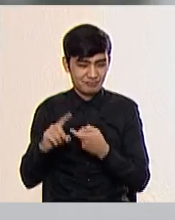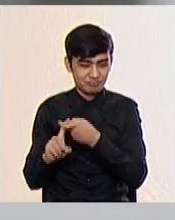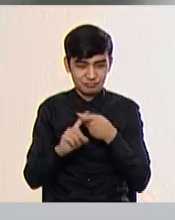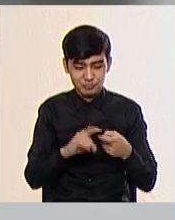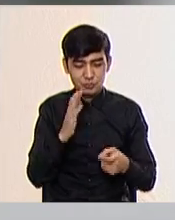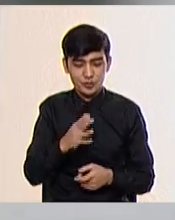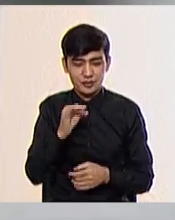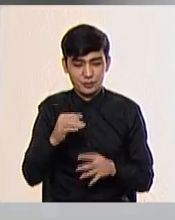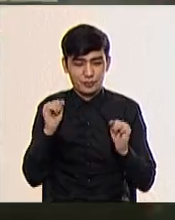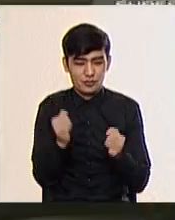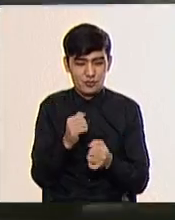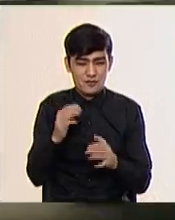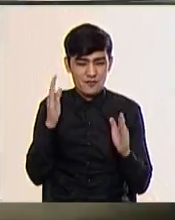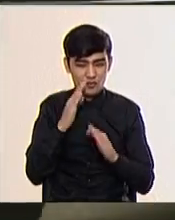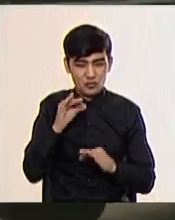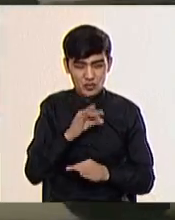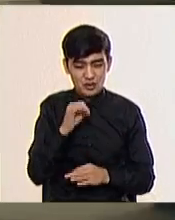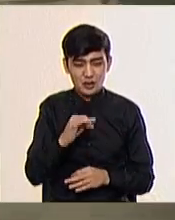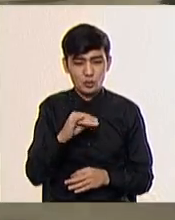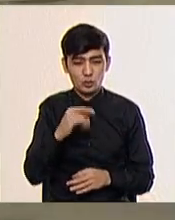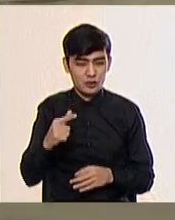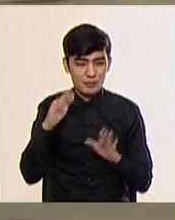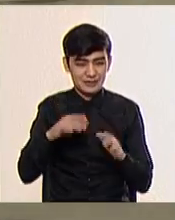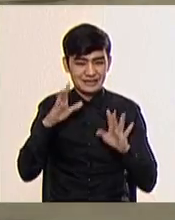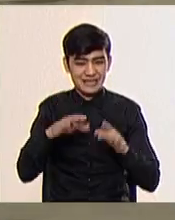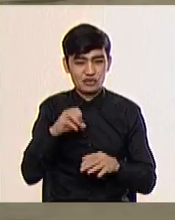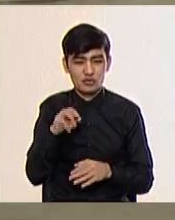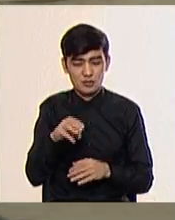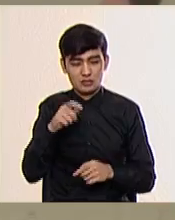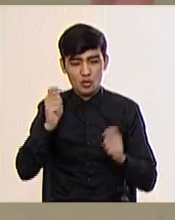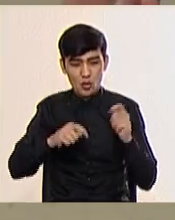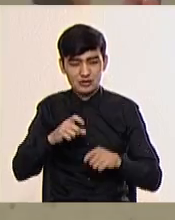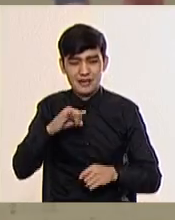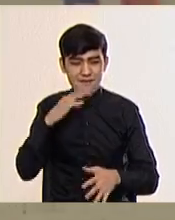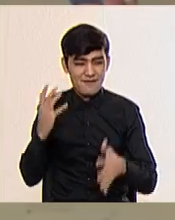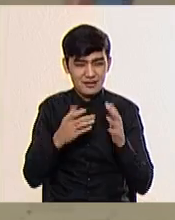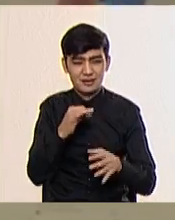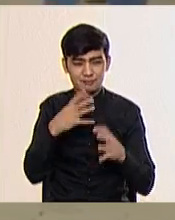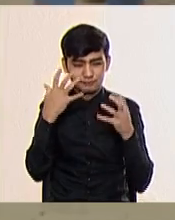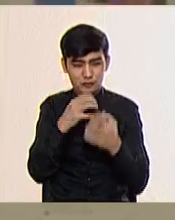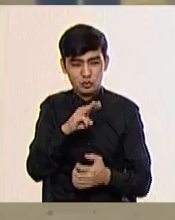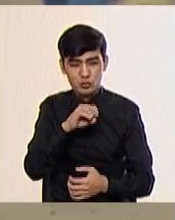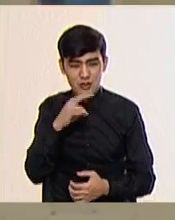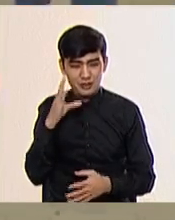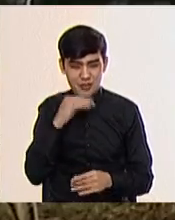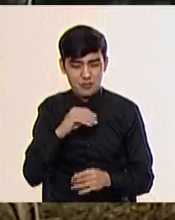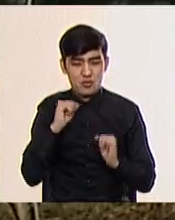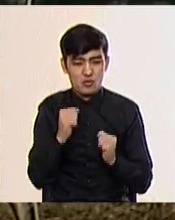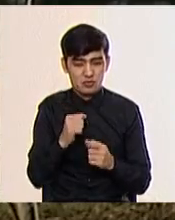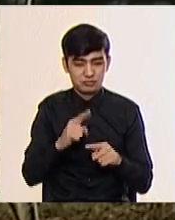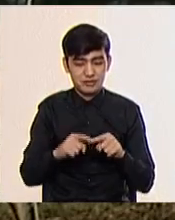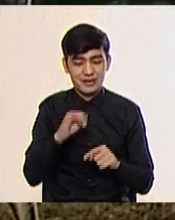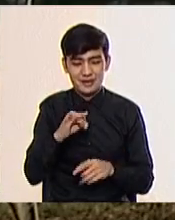вызовет понижение температуры воздуха. На юге же вместо снегопада пройдут дожди с сильным ветром и туманами. Ощутимо похолодает.